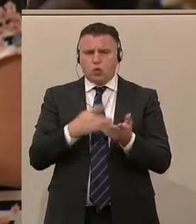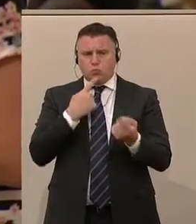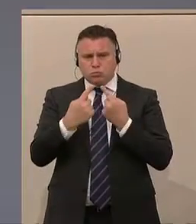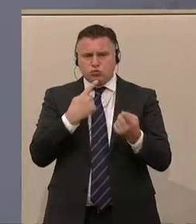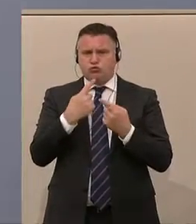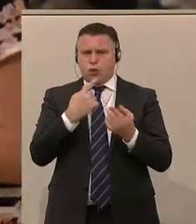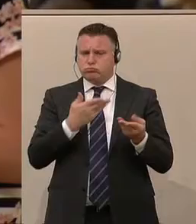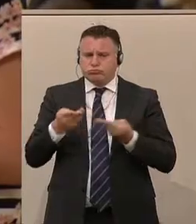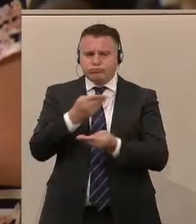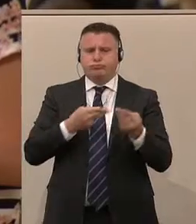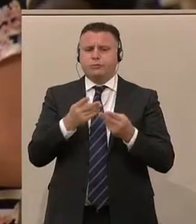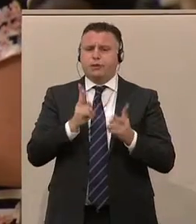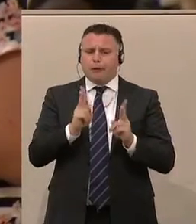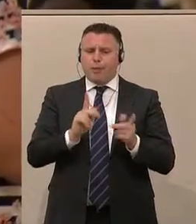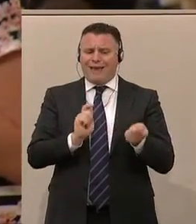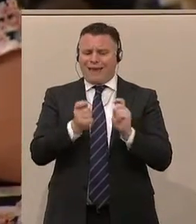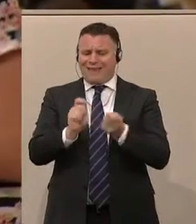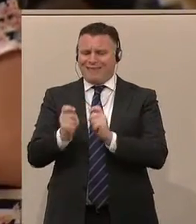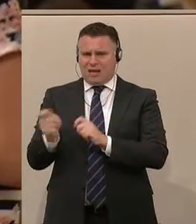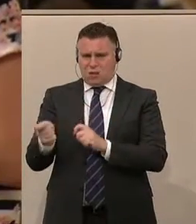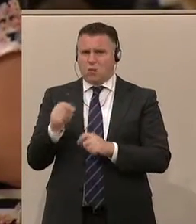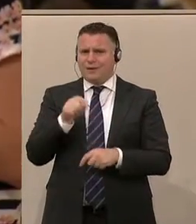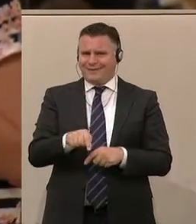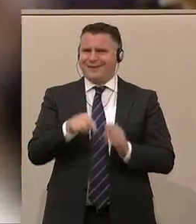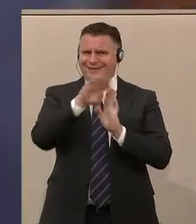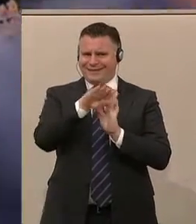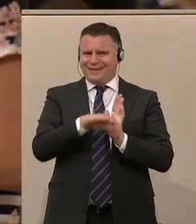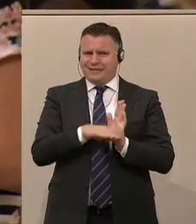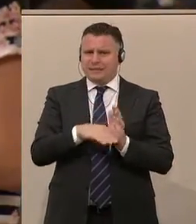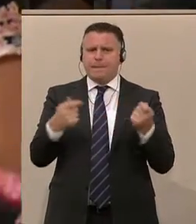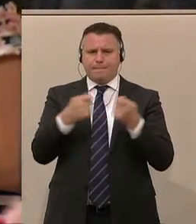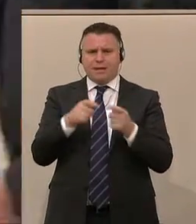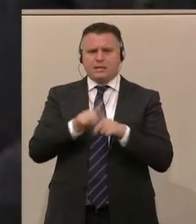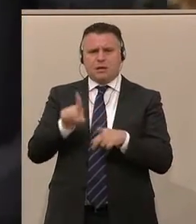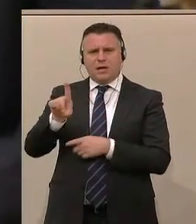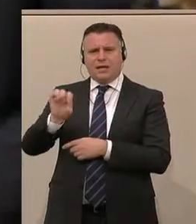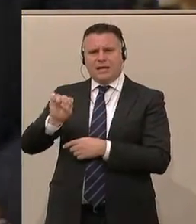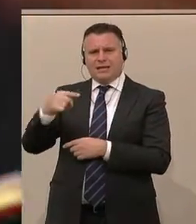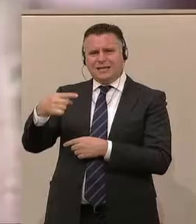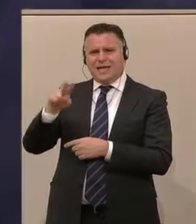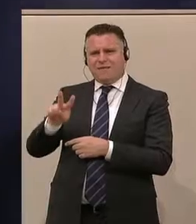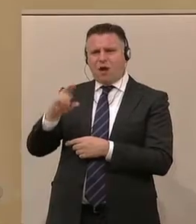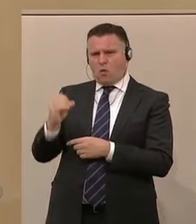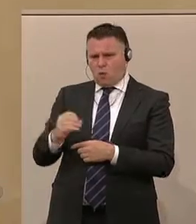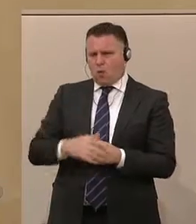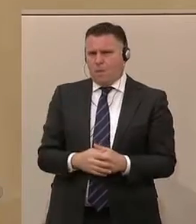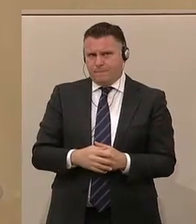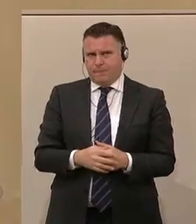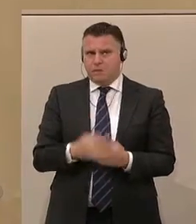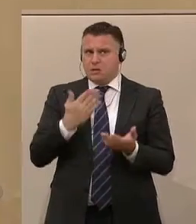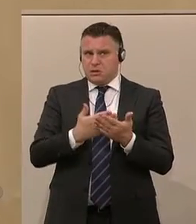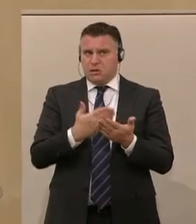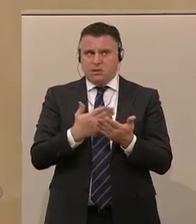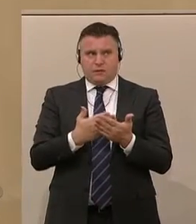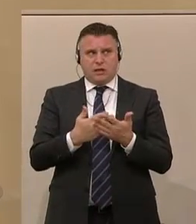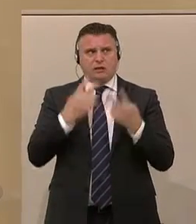zu treten, um auch Änderungen herbeizuführen, die dieses Gesetz auch DSGVO-konform machen. Und es ist ein weiterer Punkt, wo man auch